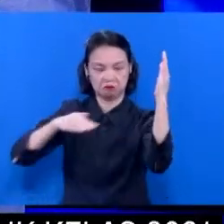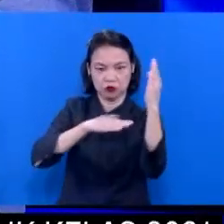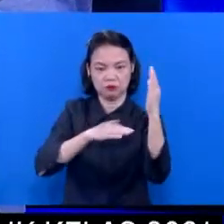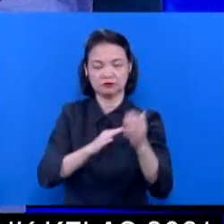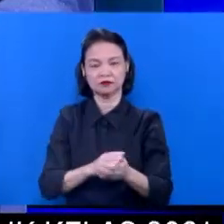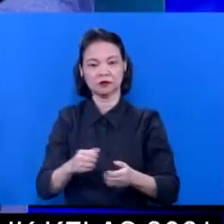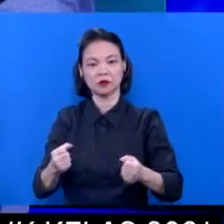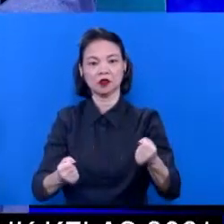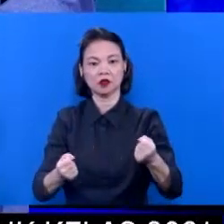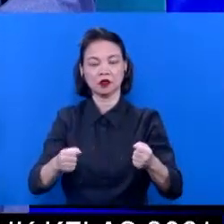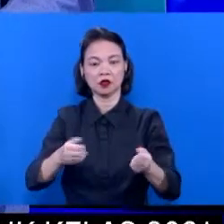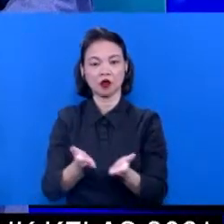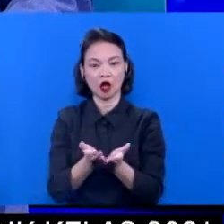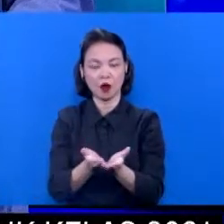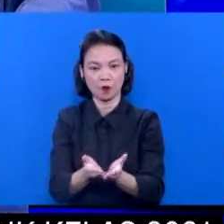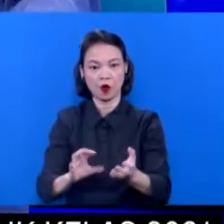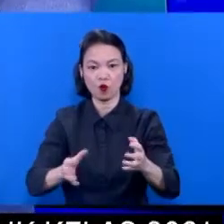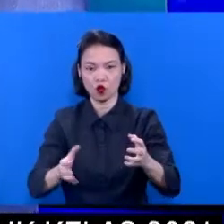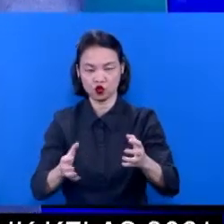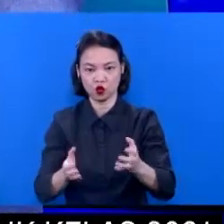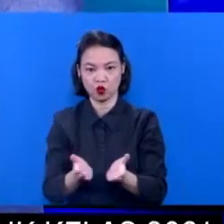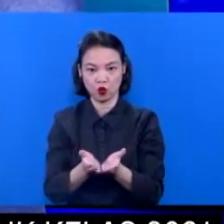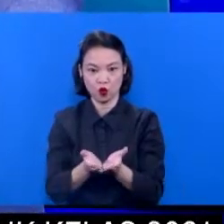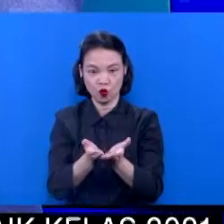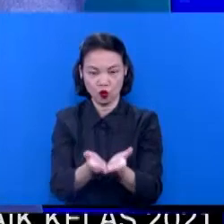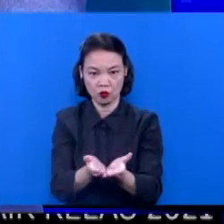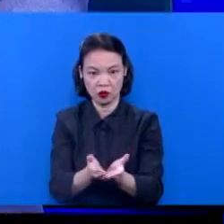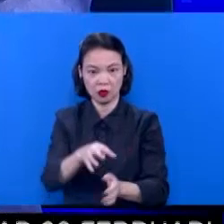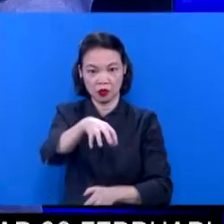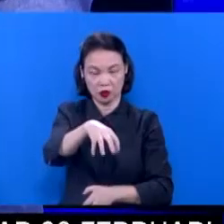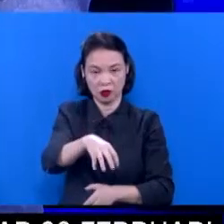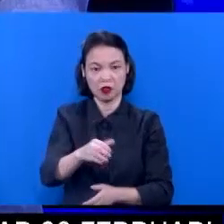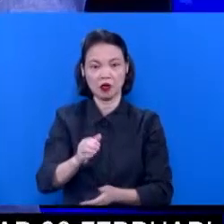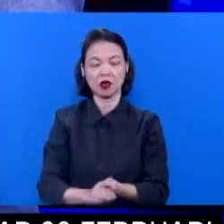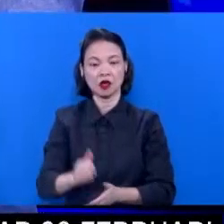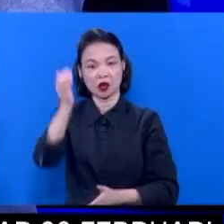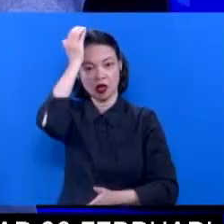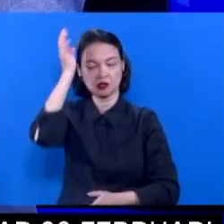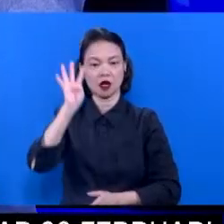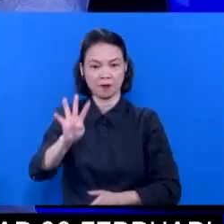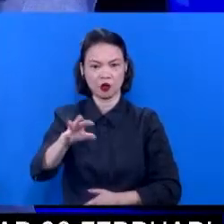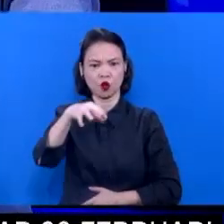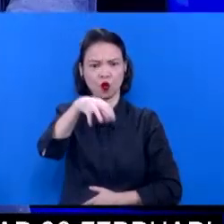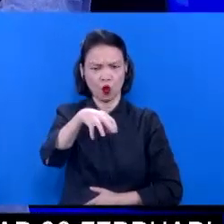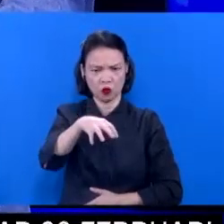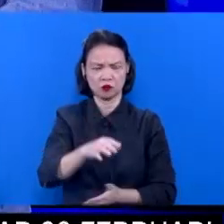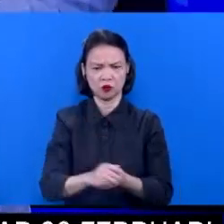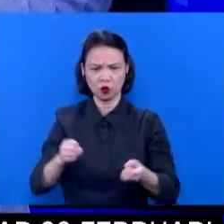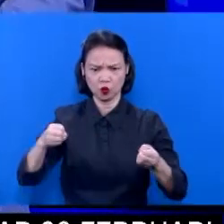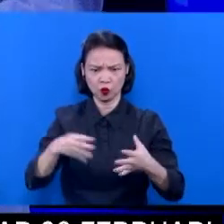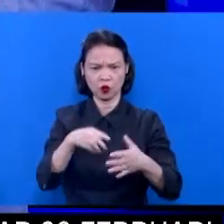Kapal motor penumpang Sabuk Nusantara 62 kandas di Raja Ampat, Papua Barat. Tragis. Lokasi insiden merupakan salah satu spot